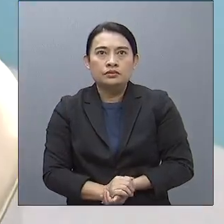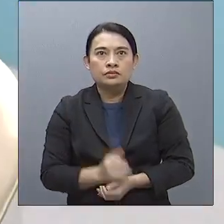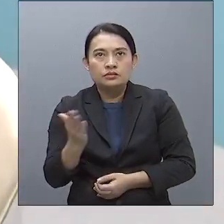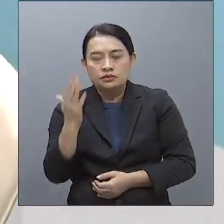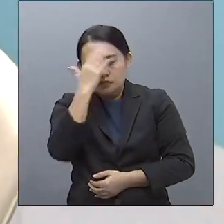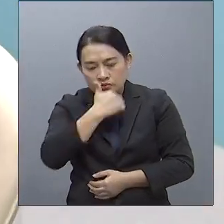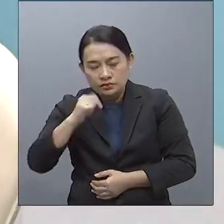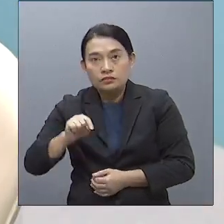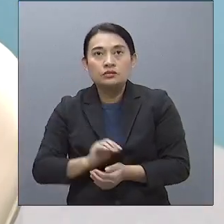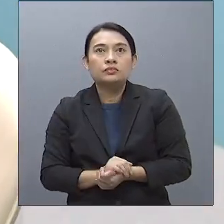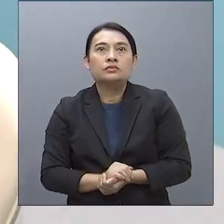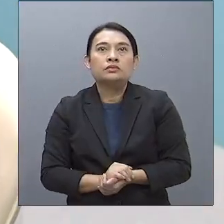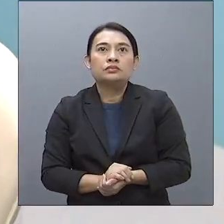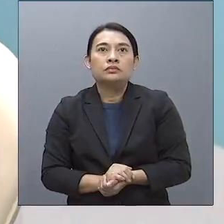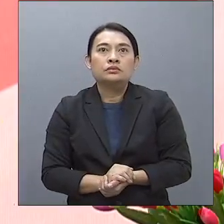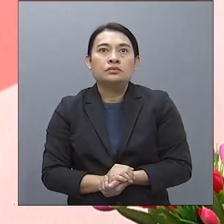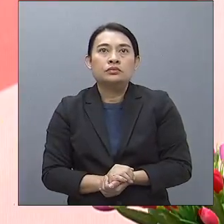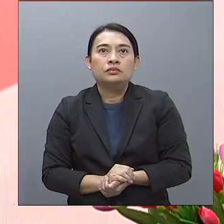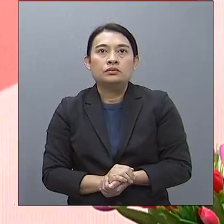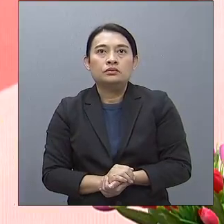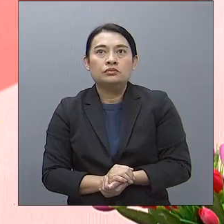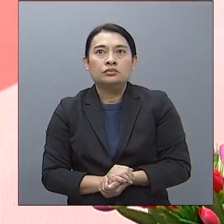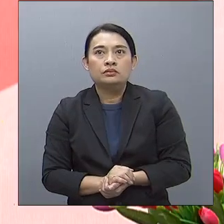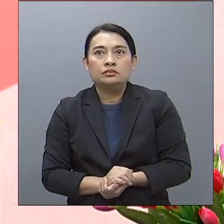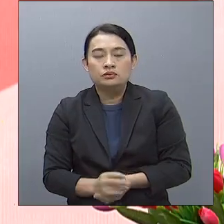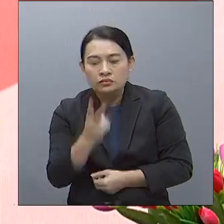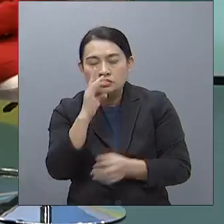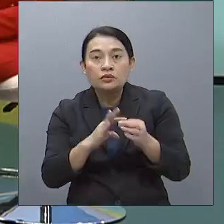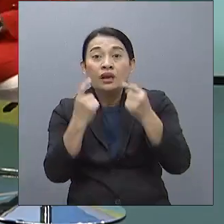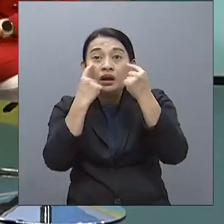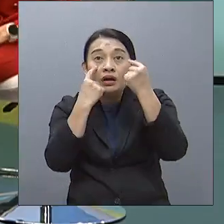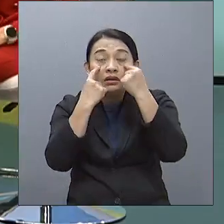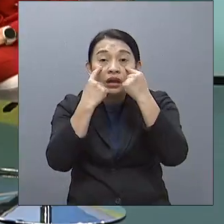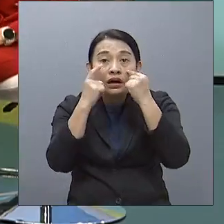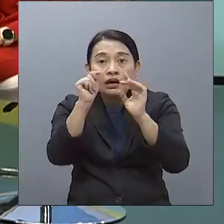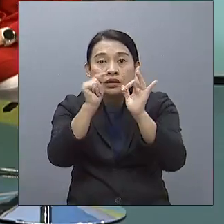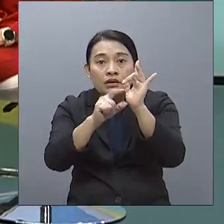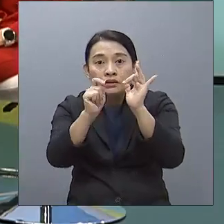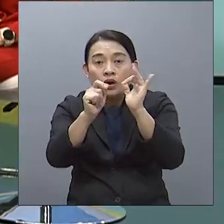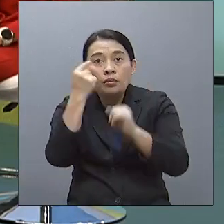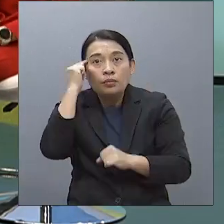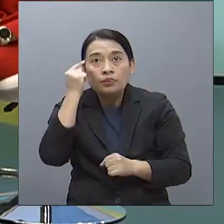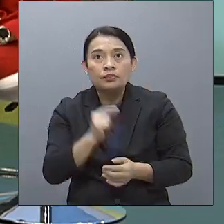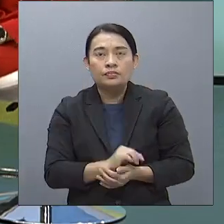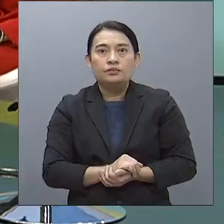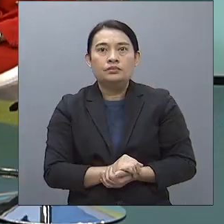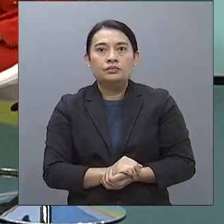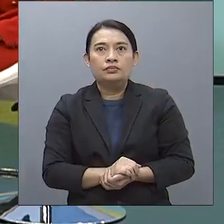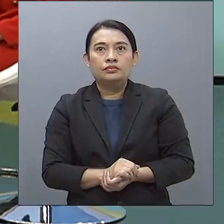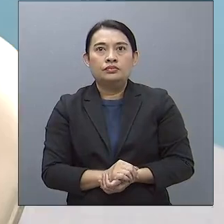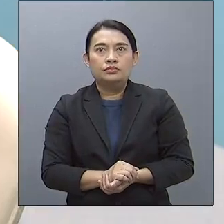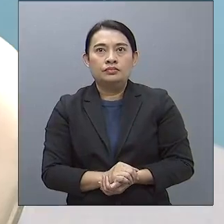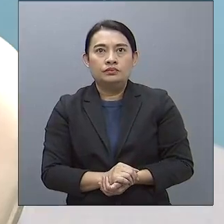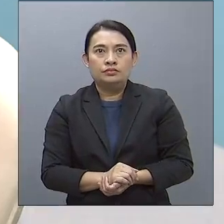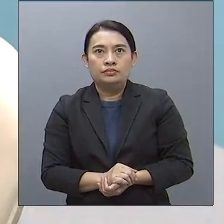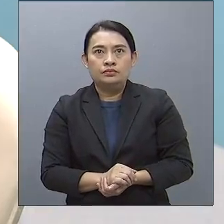งถ่าย10รูปแล้วก็ลงรูปเดียว กลัวว่ามองไปเรื่อยๆแล้วตาจะเป็นต้อหรือเปล่า ทำไมไม่เกี่ยวกับเรื่องความสวยมันเป็นเรื่องสุขภาพโอ้โหเข้า